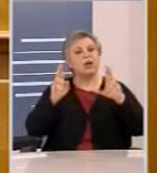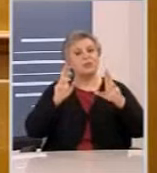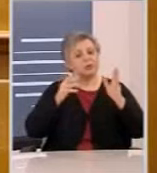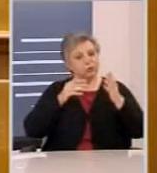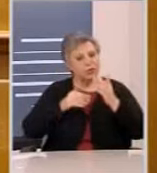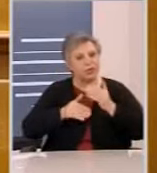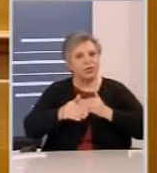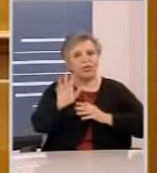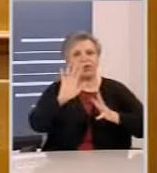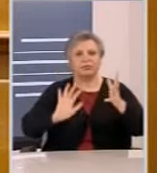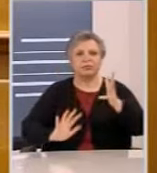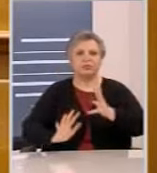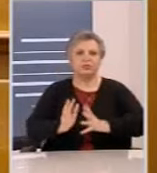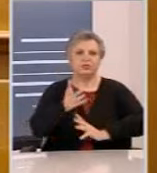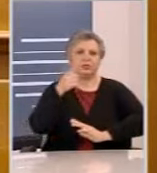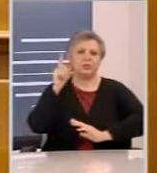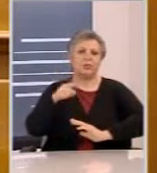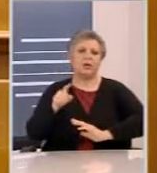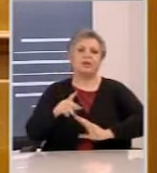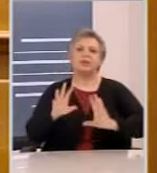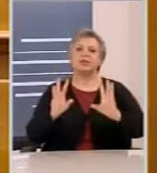για το σύστημα υγείας.